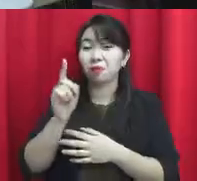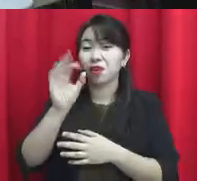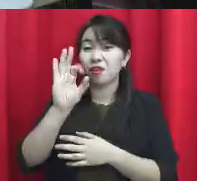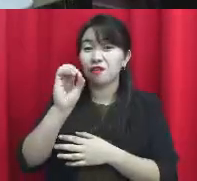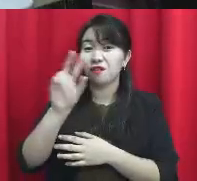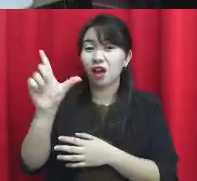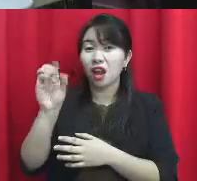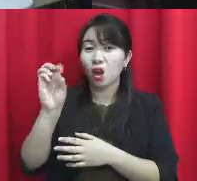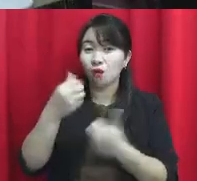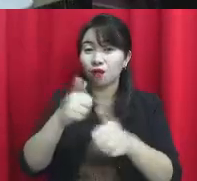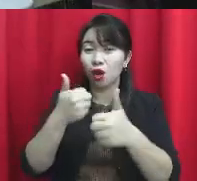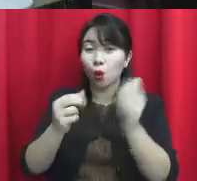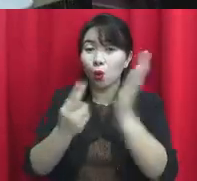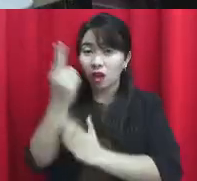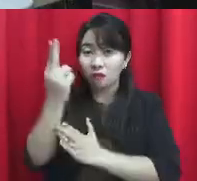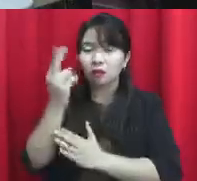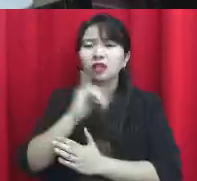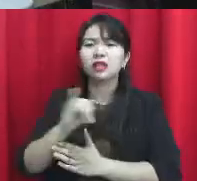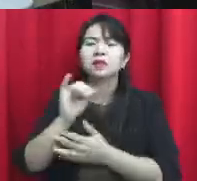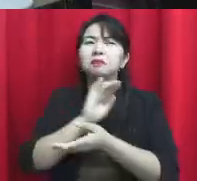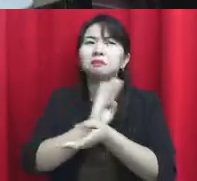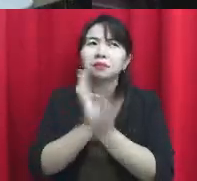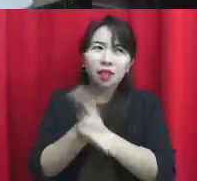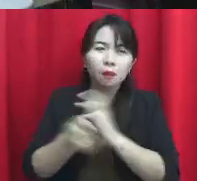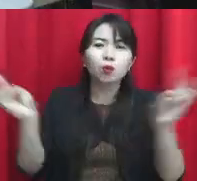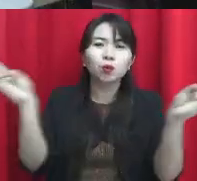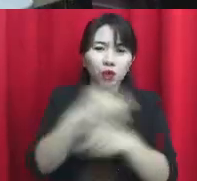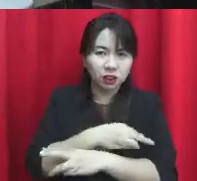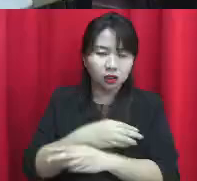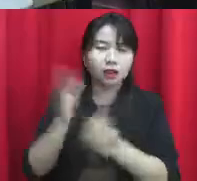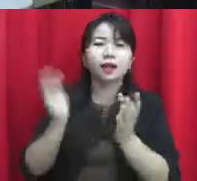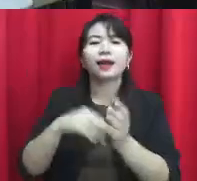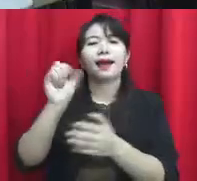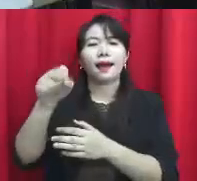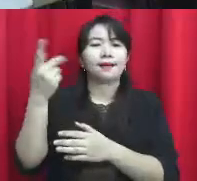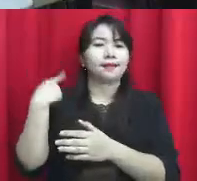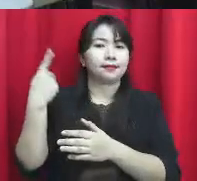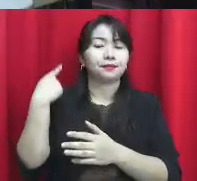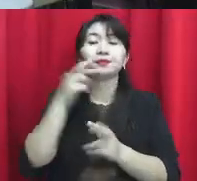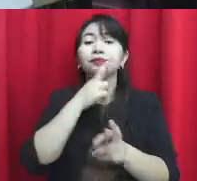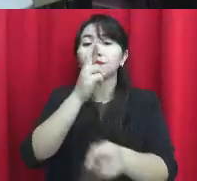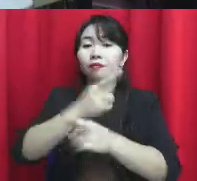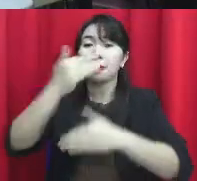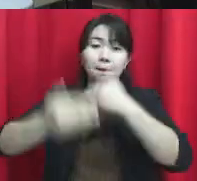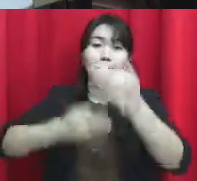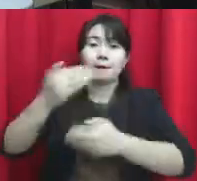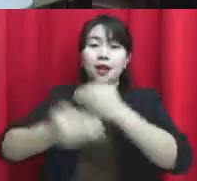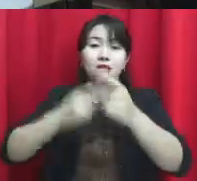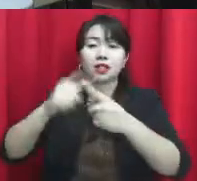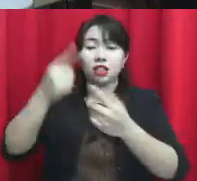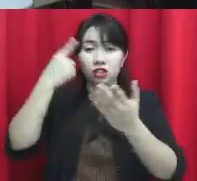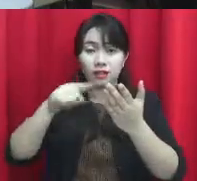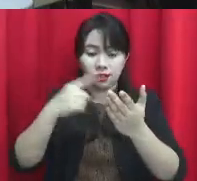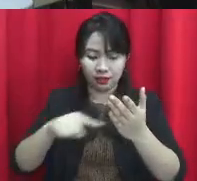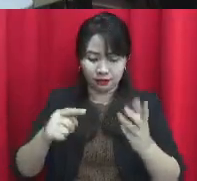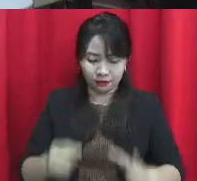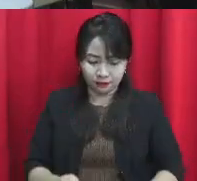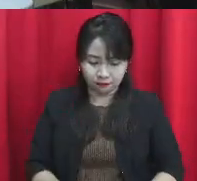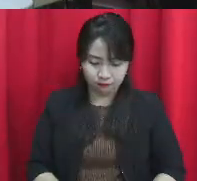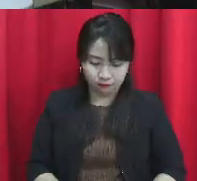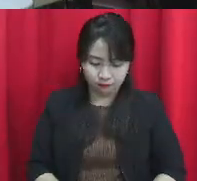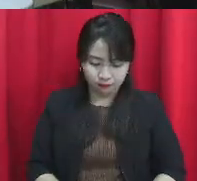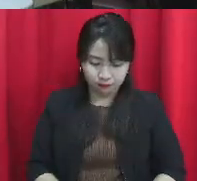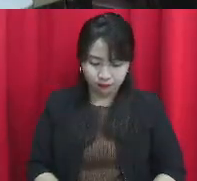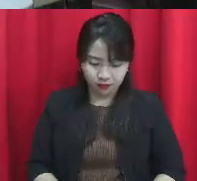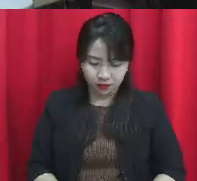ganyan ang pag-follow up kapatid okay may may tamang proseso ang pag-follow up you you you you should